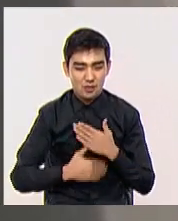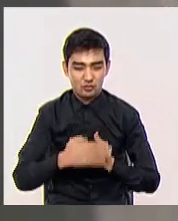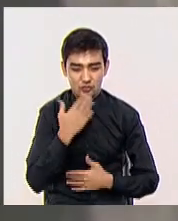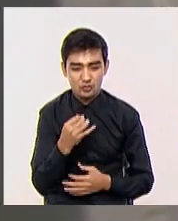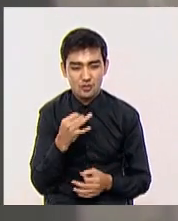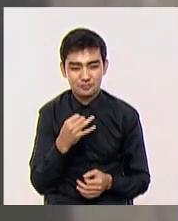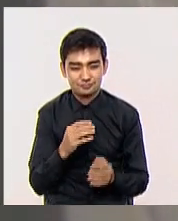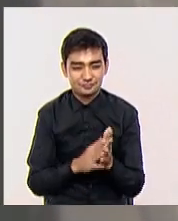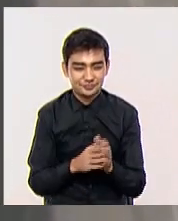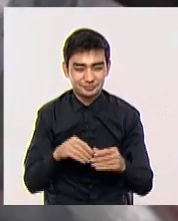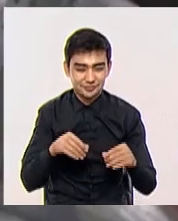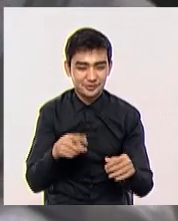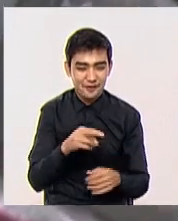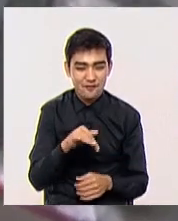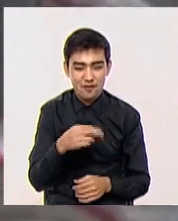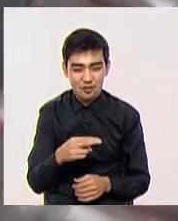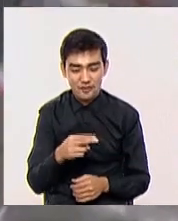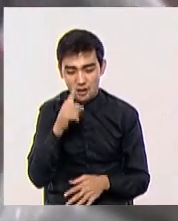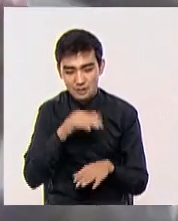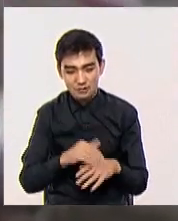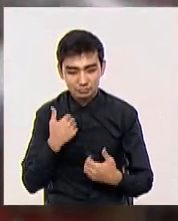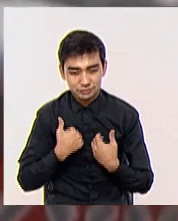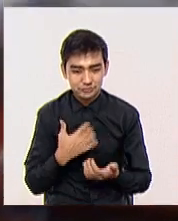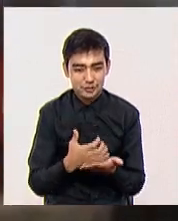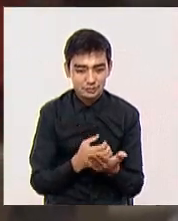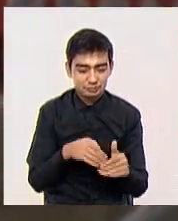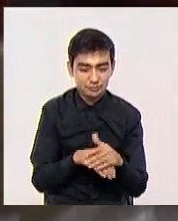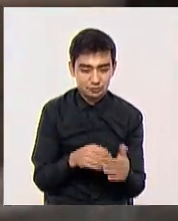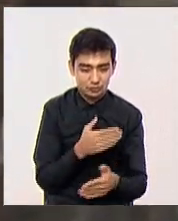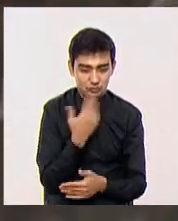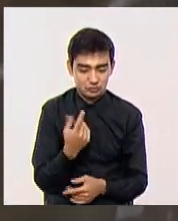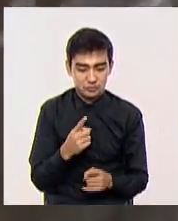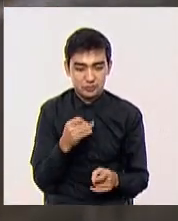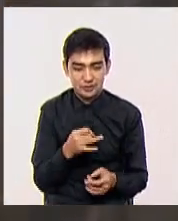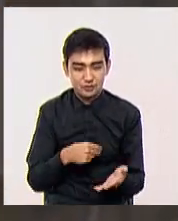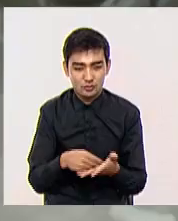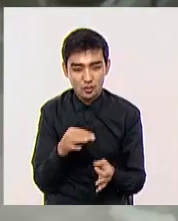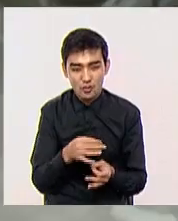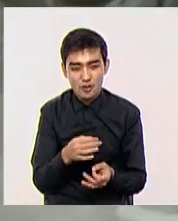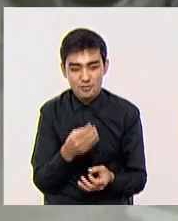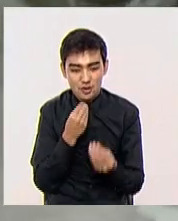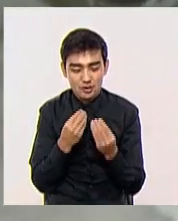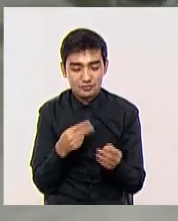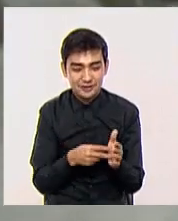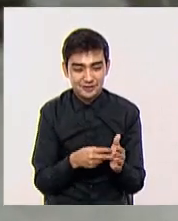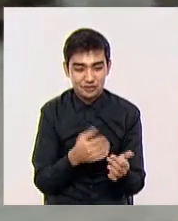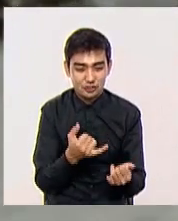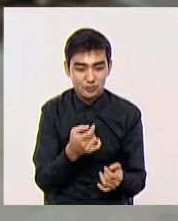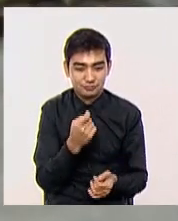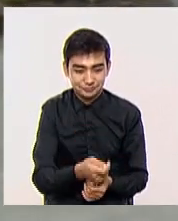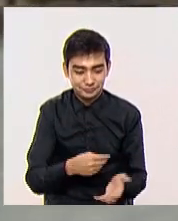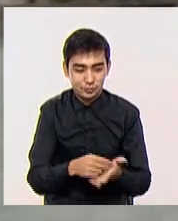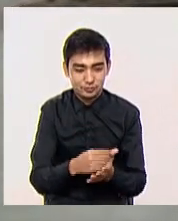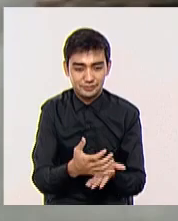Овощеводы заявляют, что пополнять стабфонды акиматы не торопятся. Производители картофеля предлагают закупать продукт, пока цена на него относительно